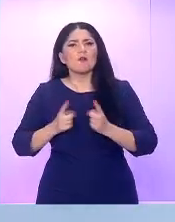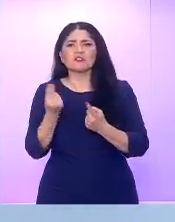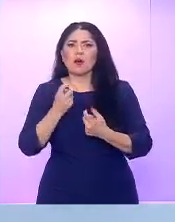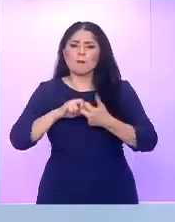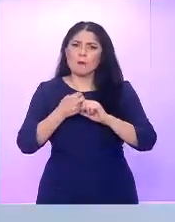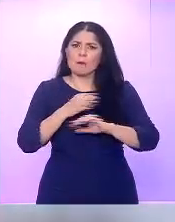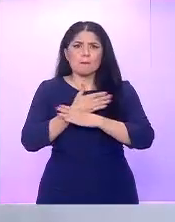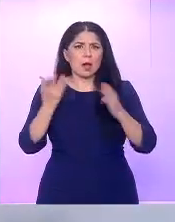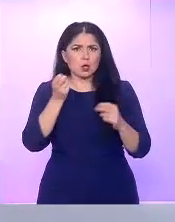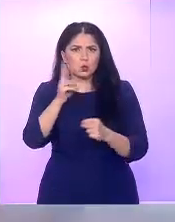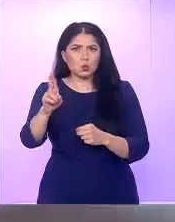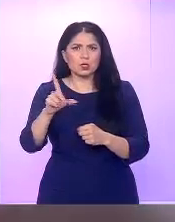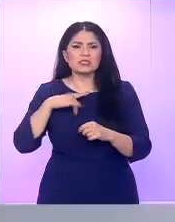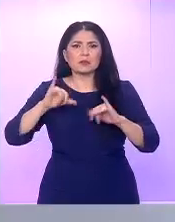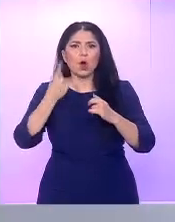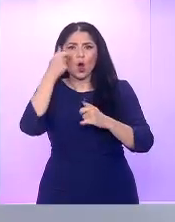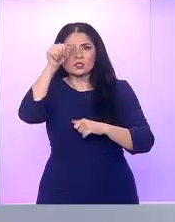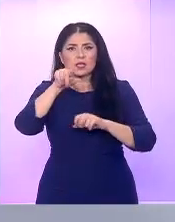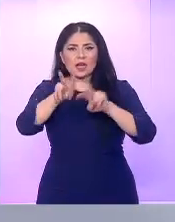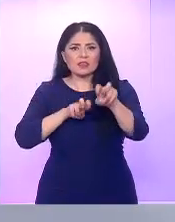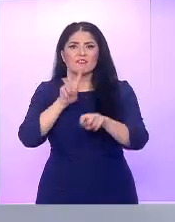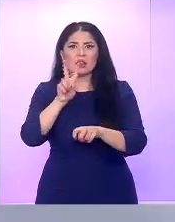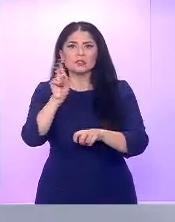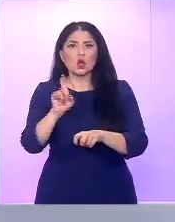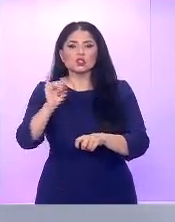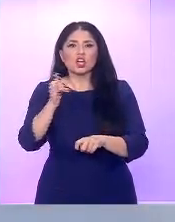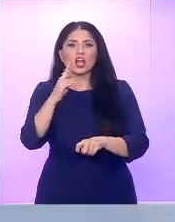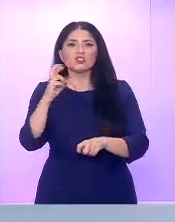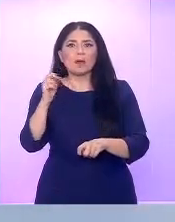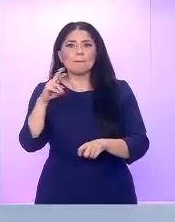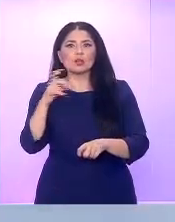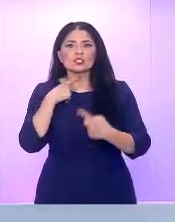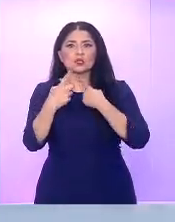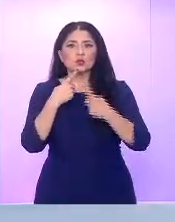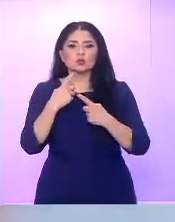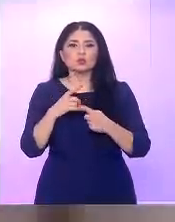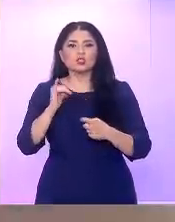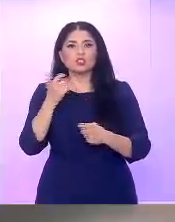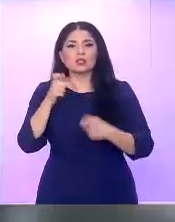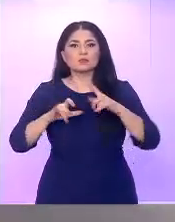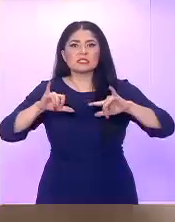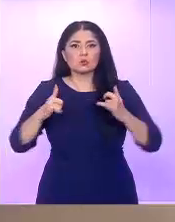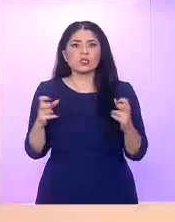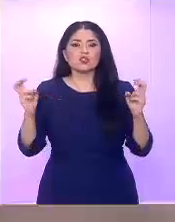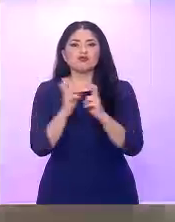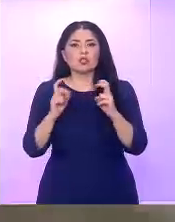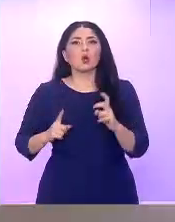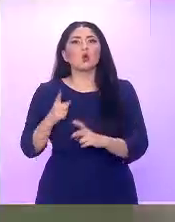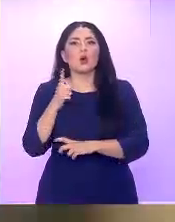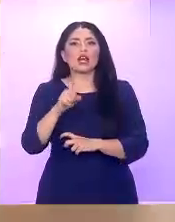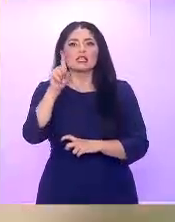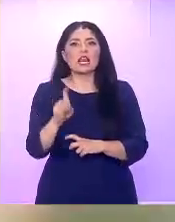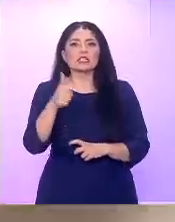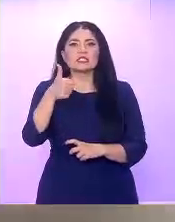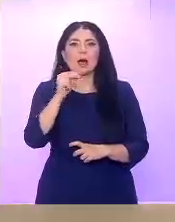probleme prea mari. El s-a petrecut cu o zi înainte ca Volodymyr Zelensky și Recep Erdogan să discute, printre altele, despre situația